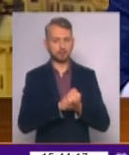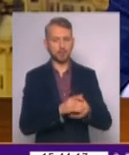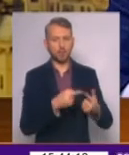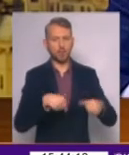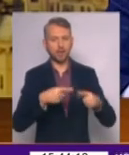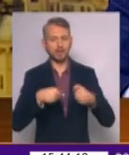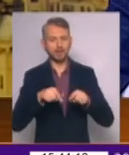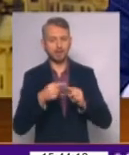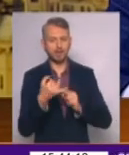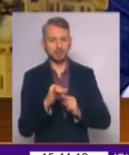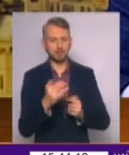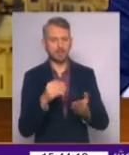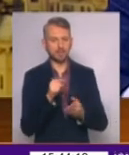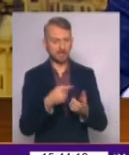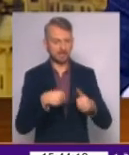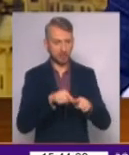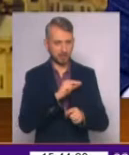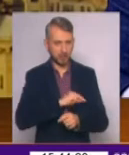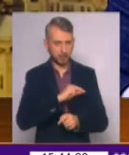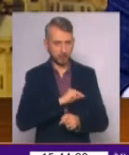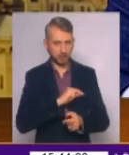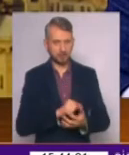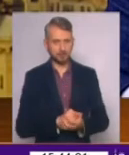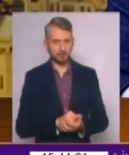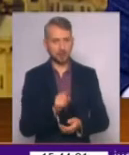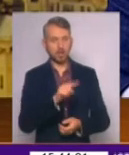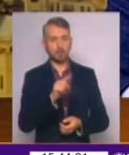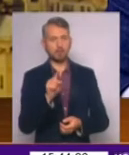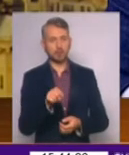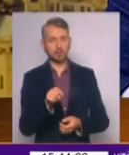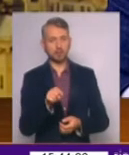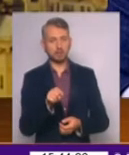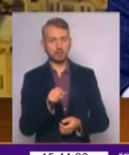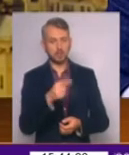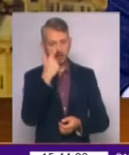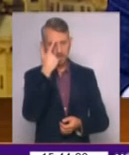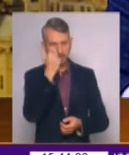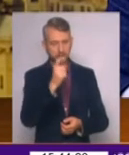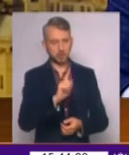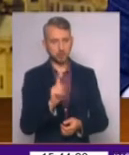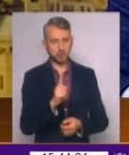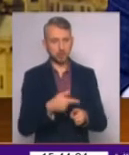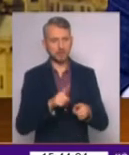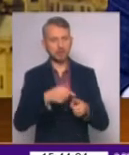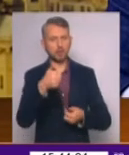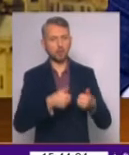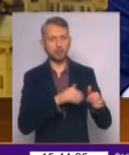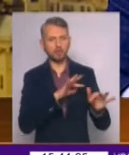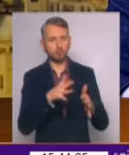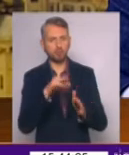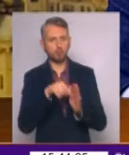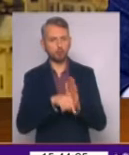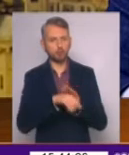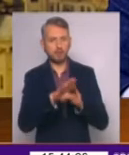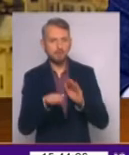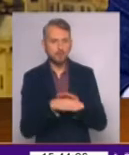організацій, які в цій сфері працюють, вони заявили, що цей конкурс відбувається, по суті, під